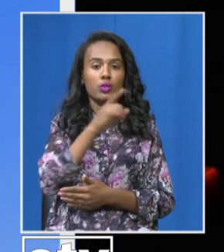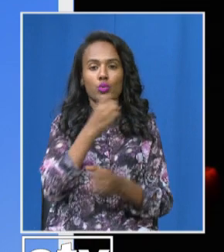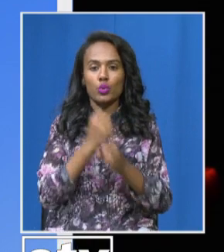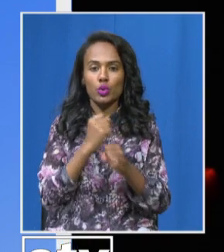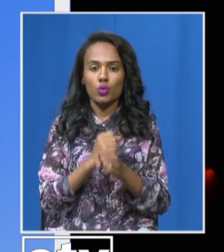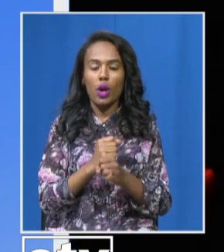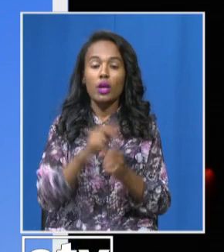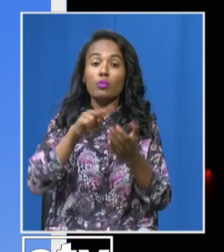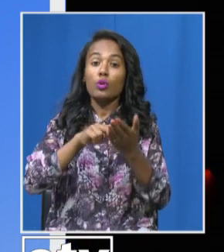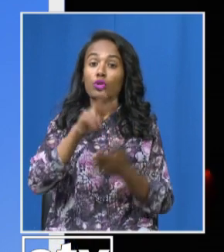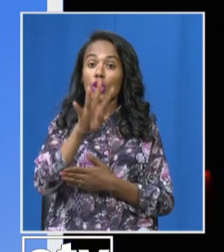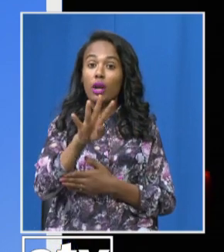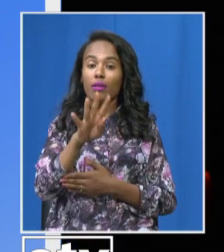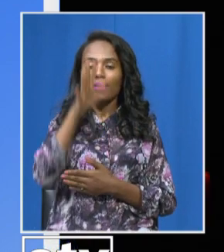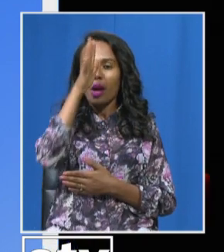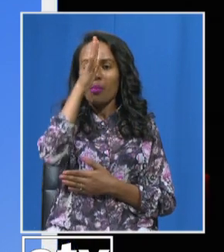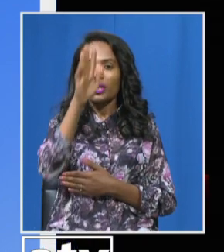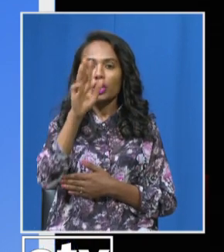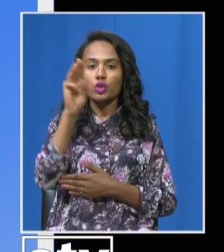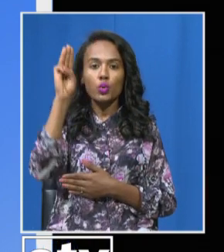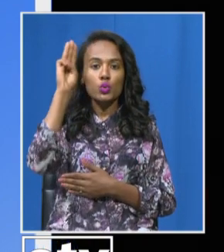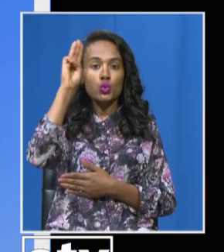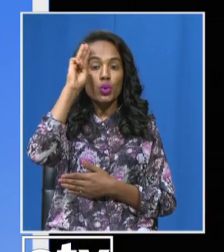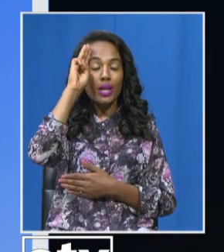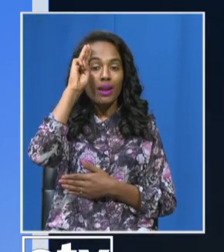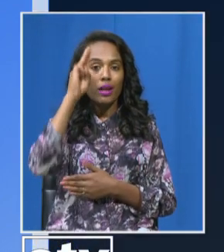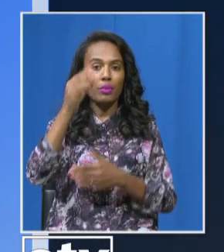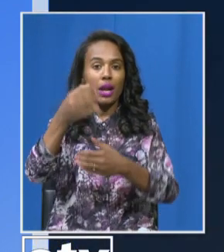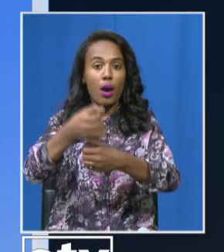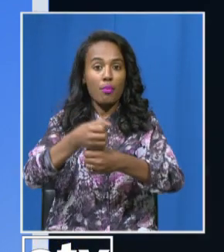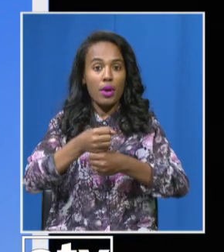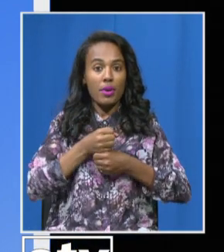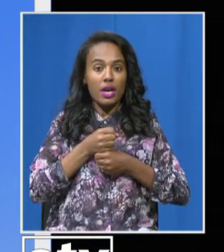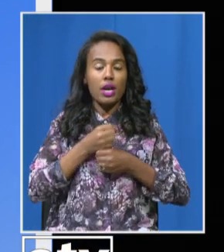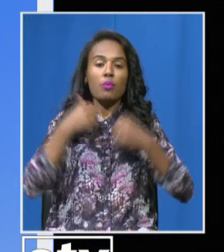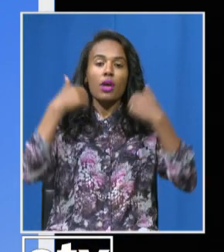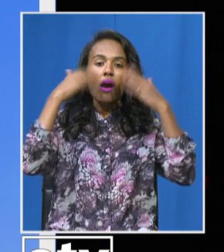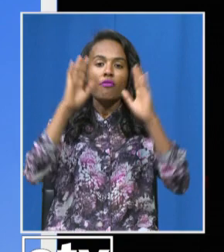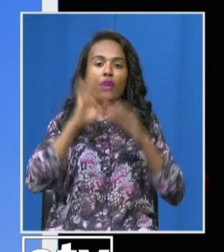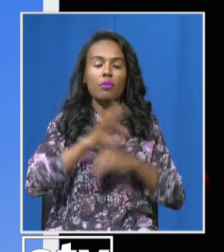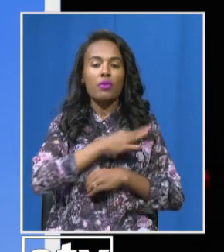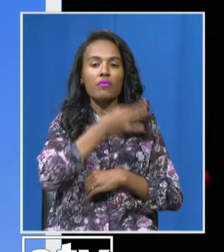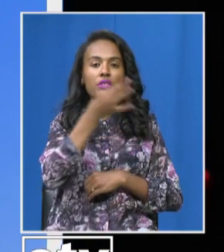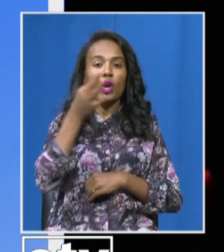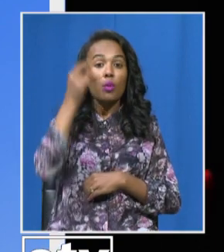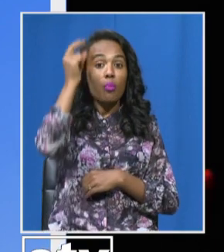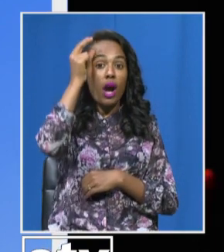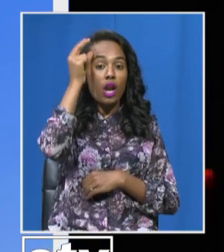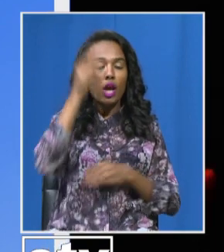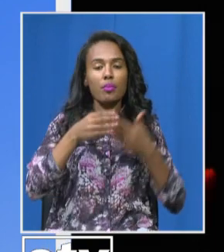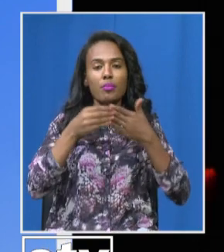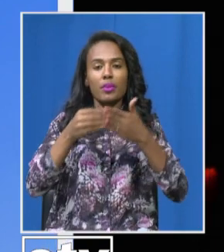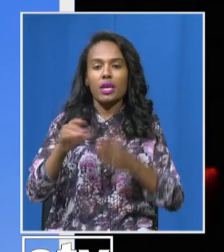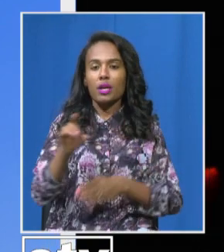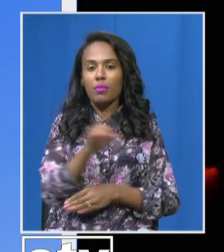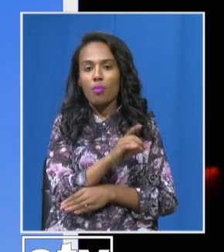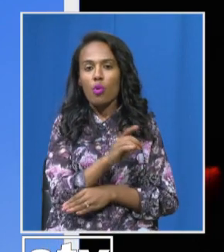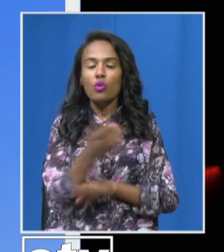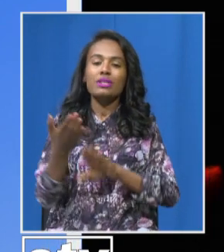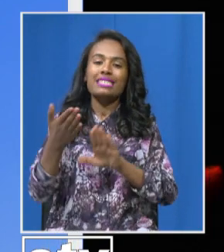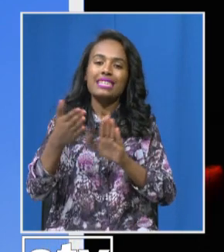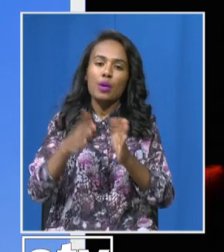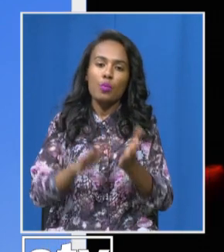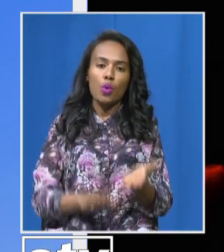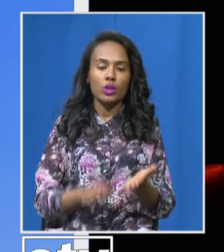በ2004 የአባታቸውን ሱልጣን አሊሚራ በመረከብ የአፋር መንፈሳዊና ባህላዊ መሪ በመሆን እስከ